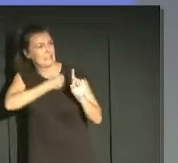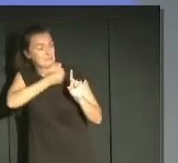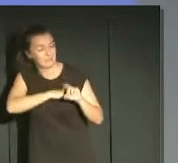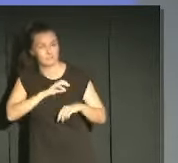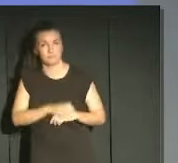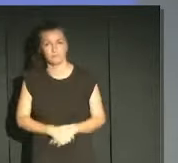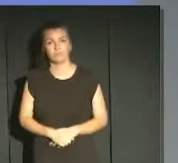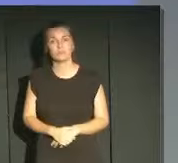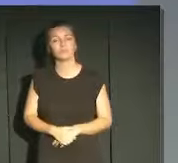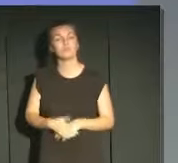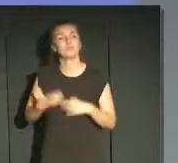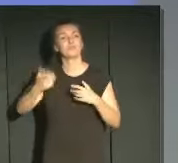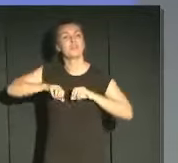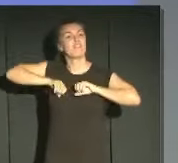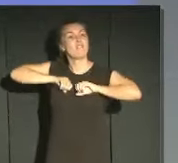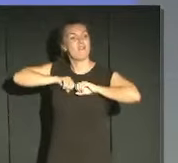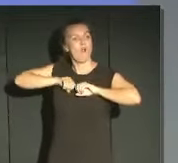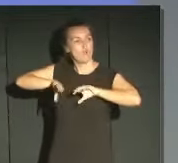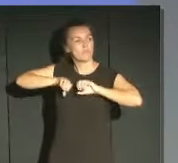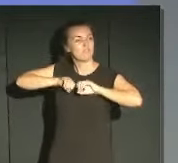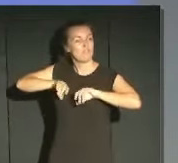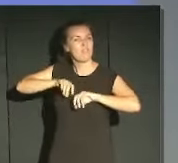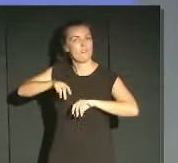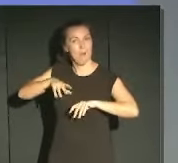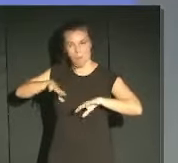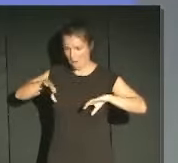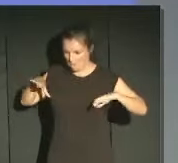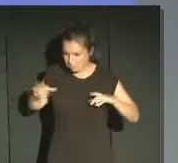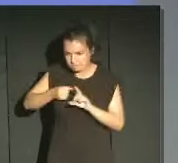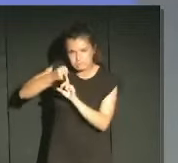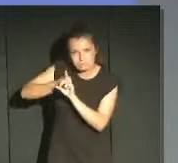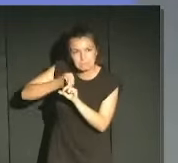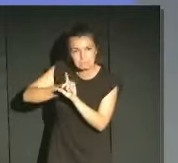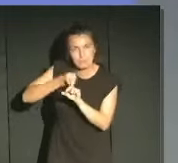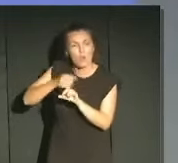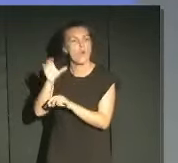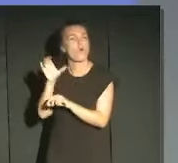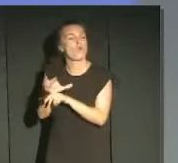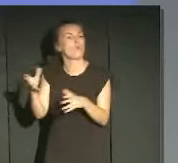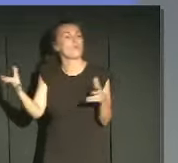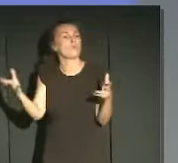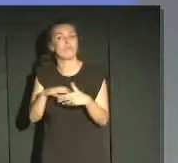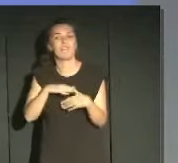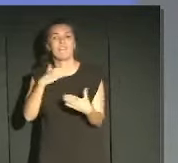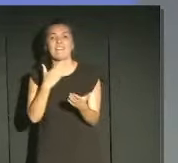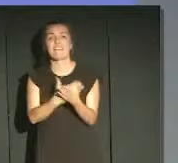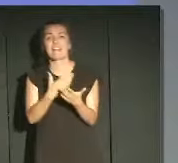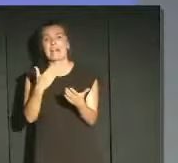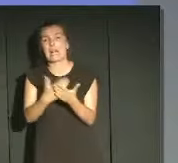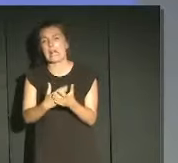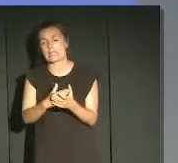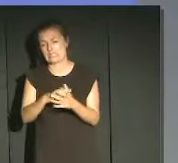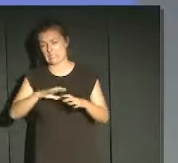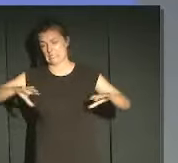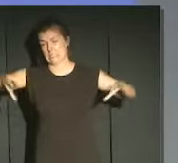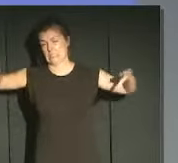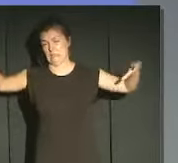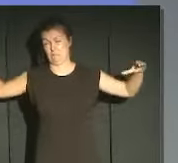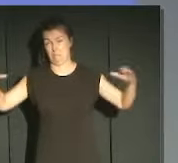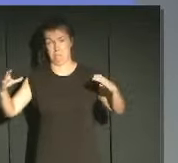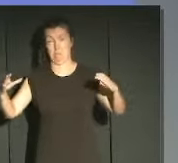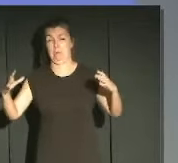que des instituteurs étaient mobilisé cette semaine contre des classes qui sont déjà surchargées